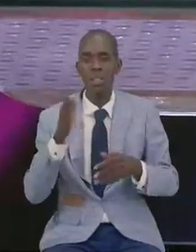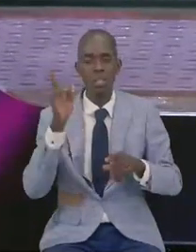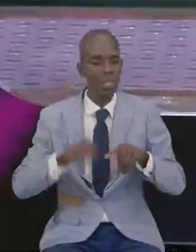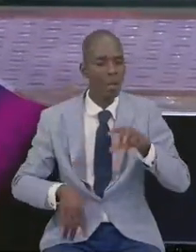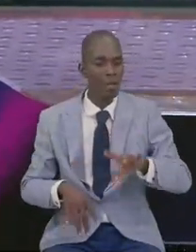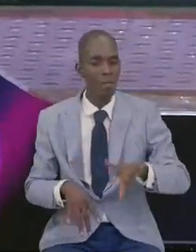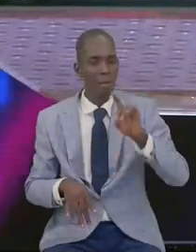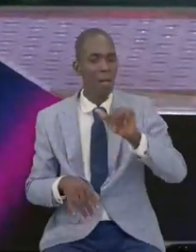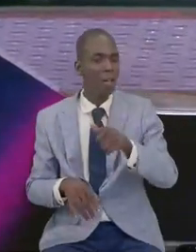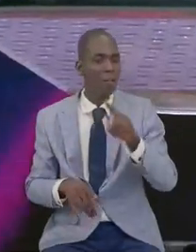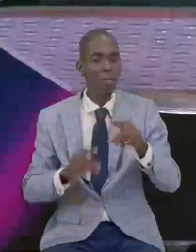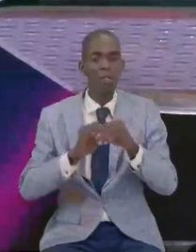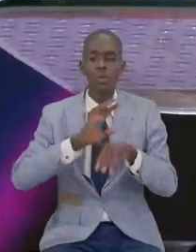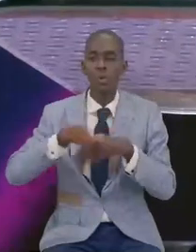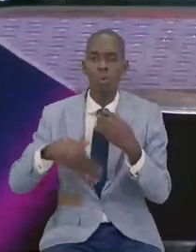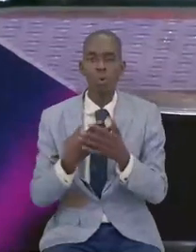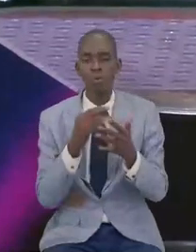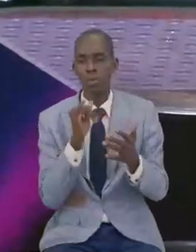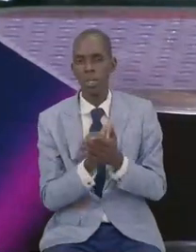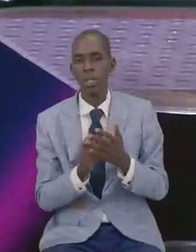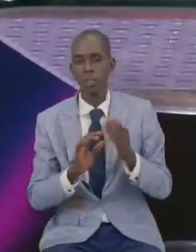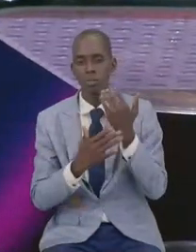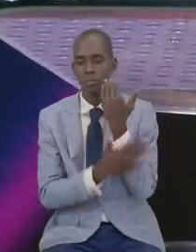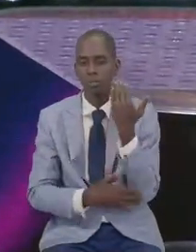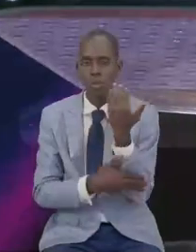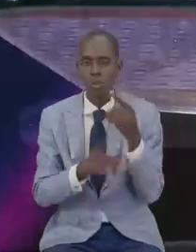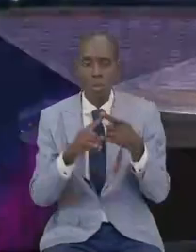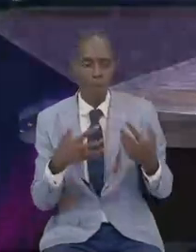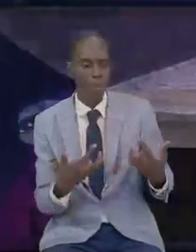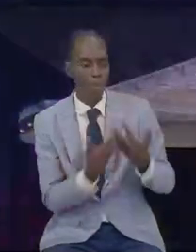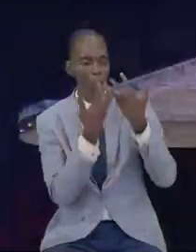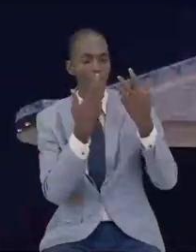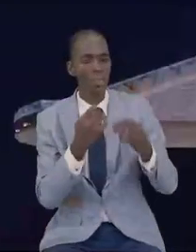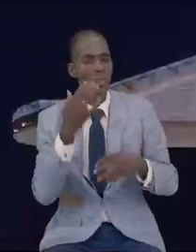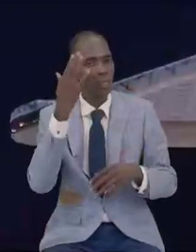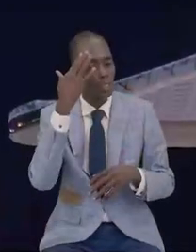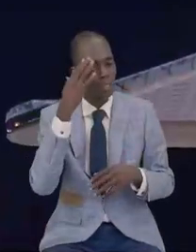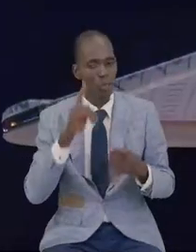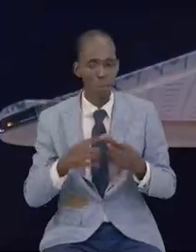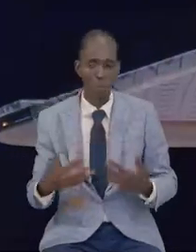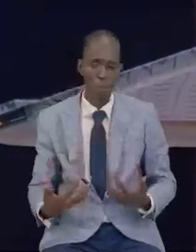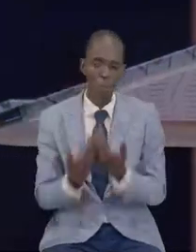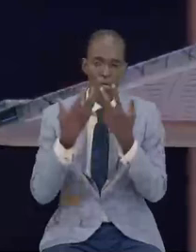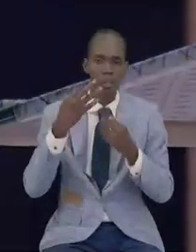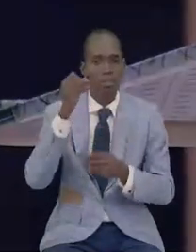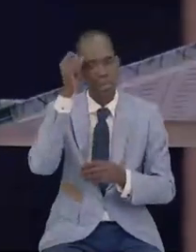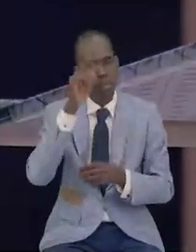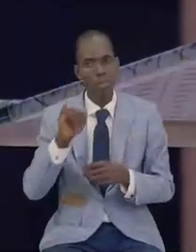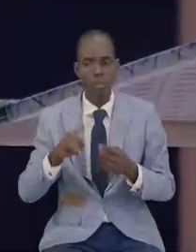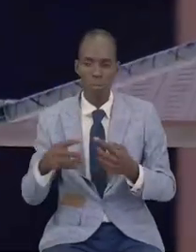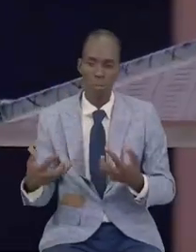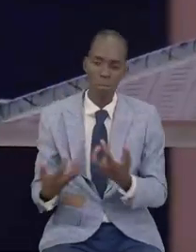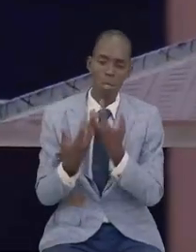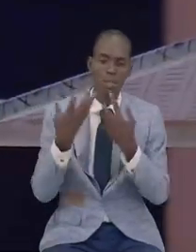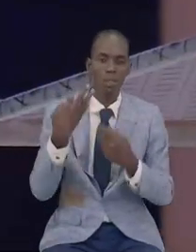personne dans tout l'empire de Babylone qui puisse égaler à la connaissance, à la sagesse,